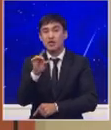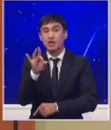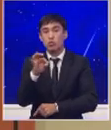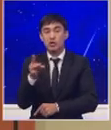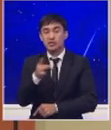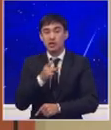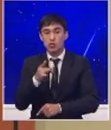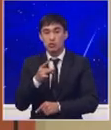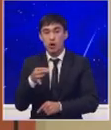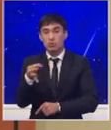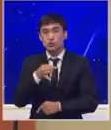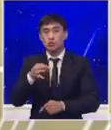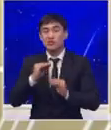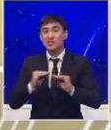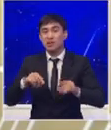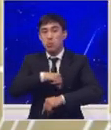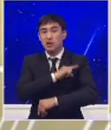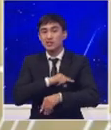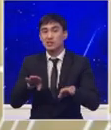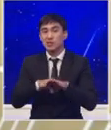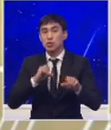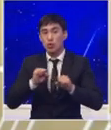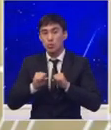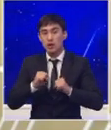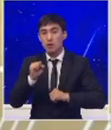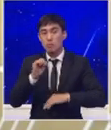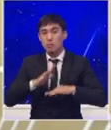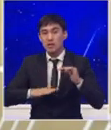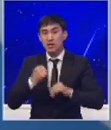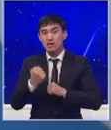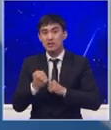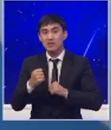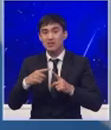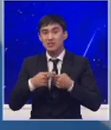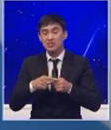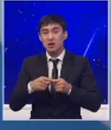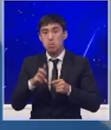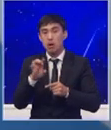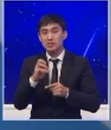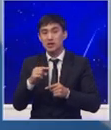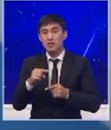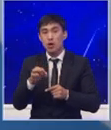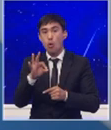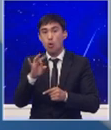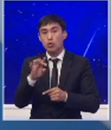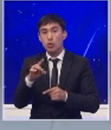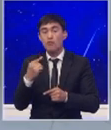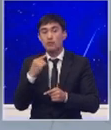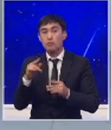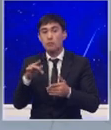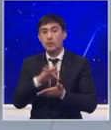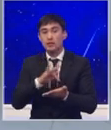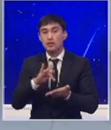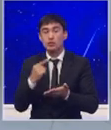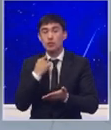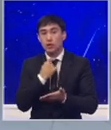Кербулакском районах, областной детской больнице, а также укрепление материально-технической базы онкологического диспансера в Талдыкургане. Будет капитально